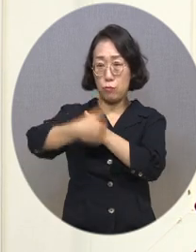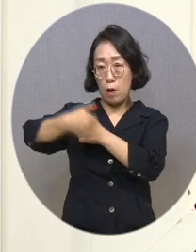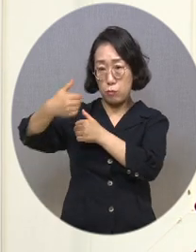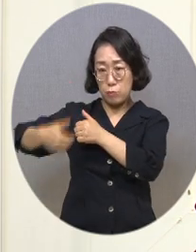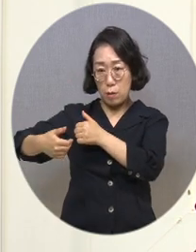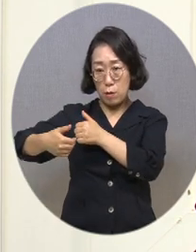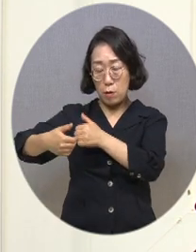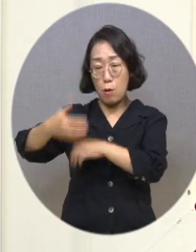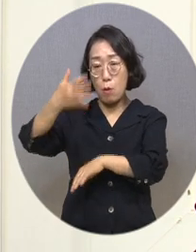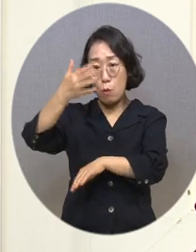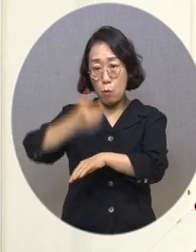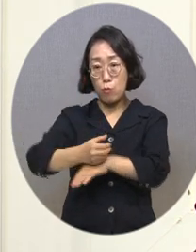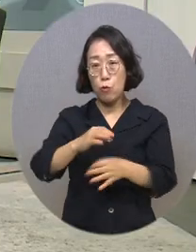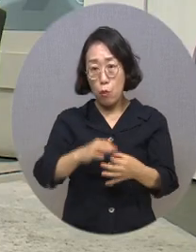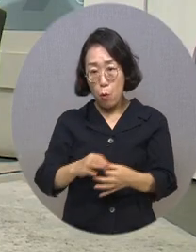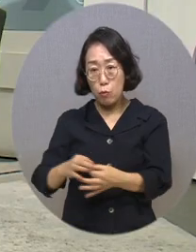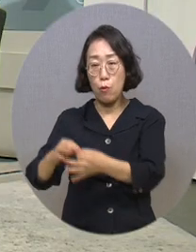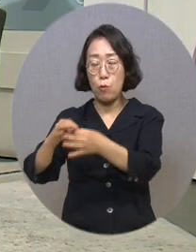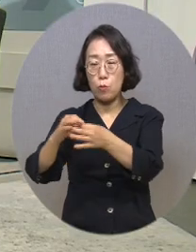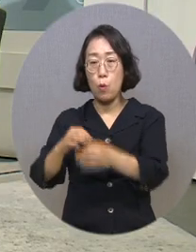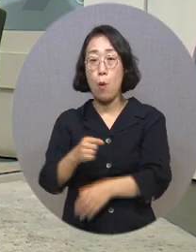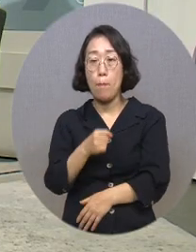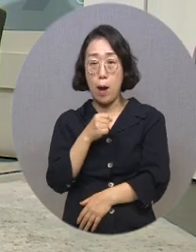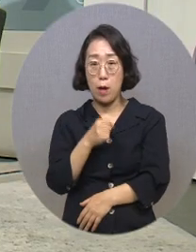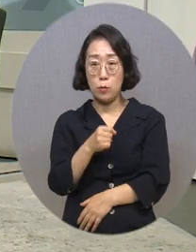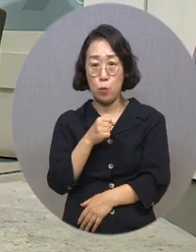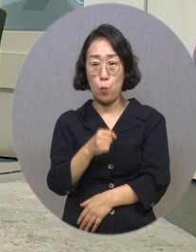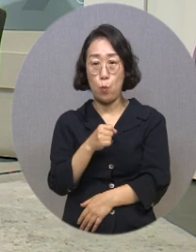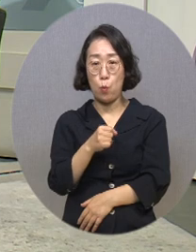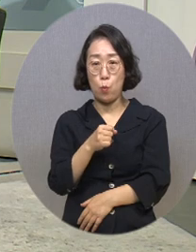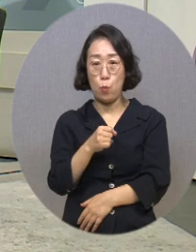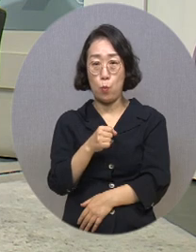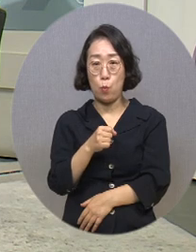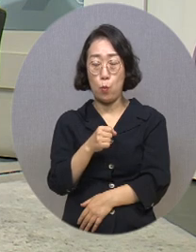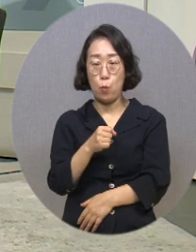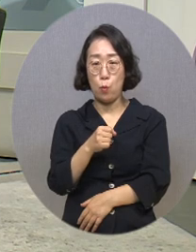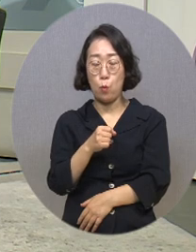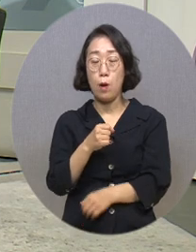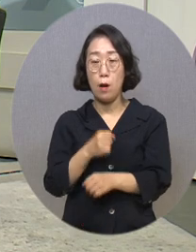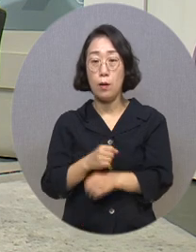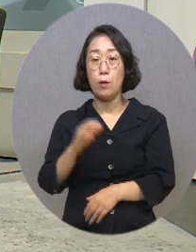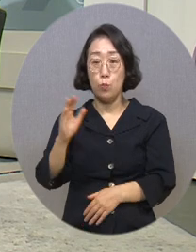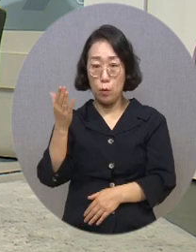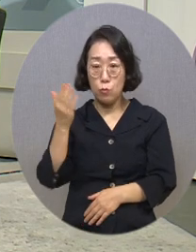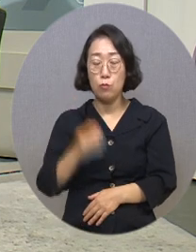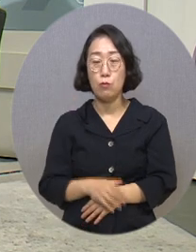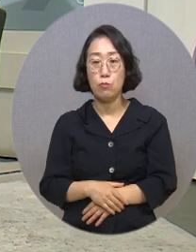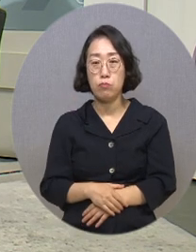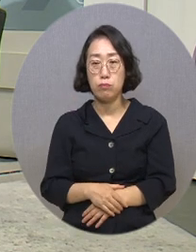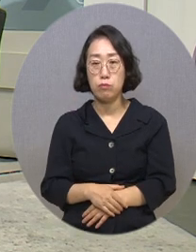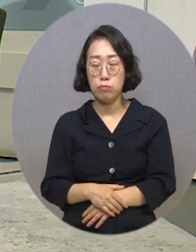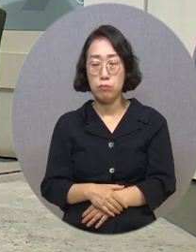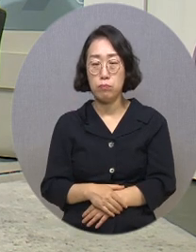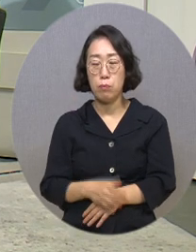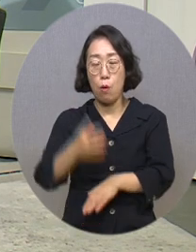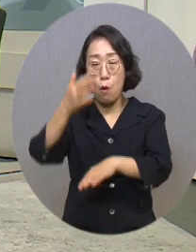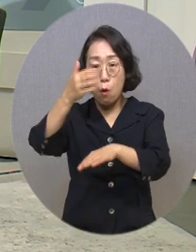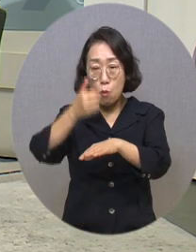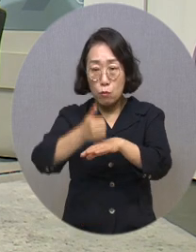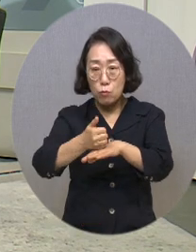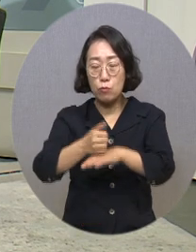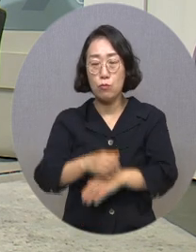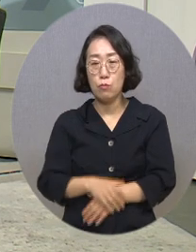강연을 하다 보니까 또 이렇게 방송 MC도 보조로라도 하게 되었고 그러다 보니까